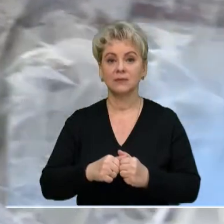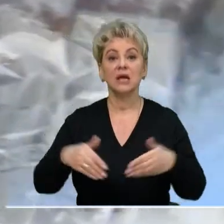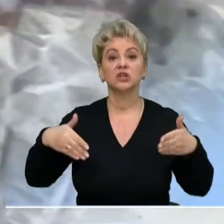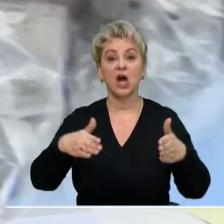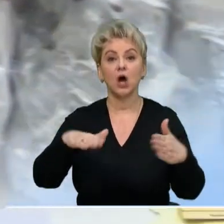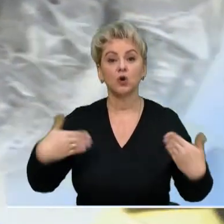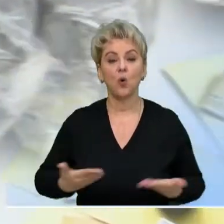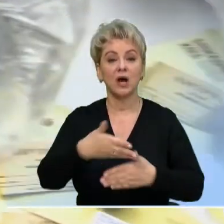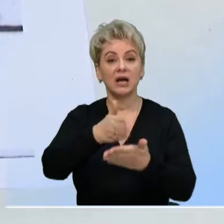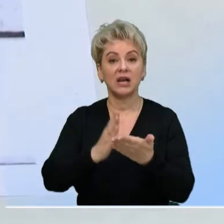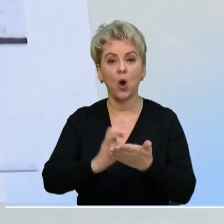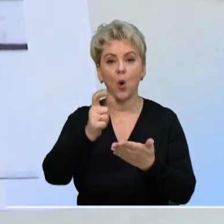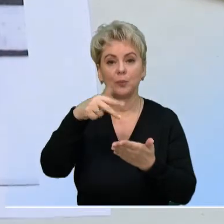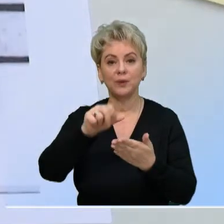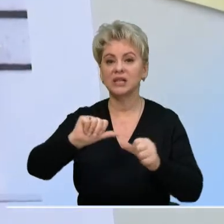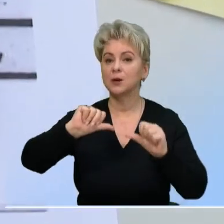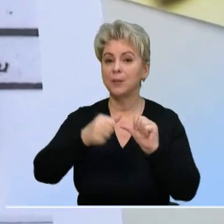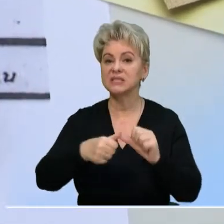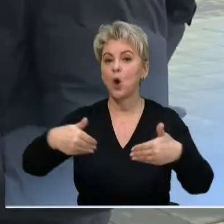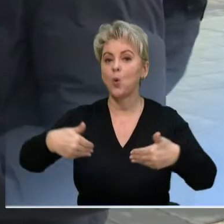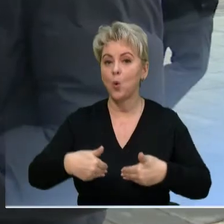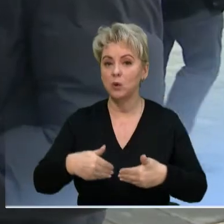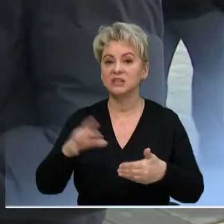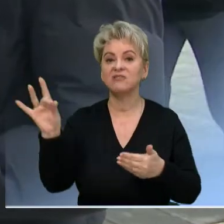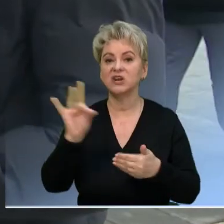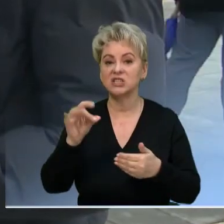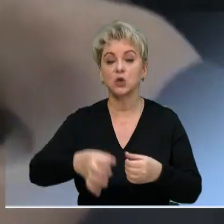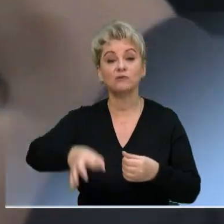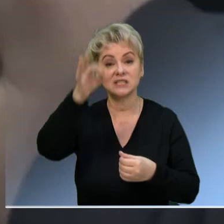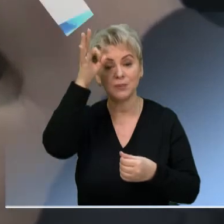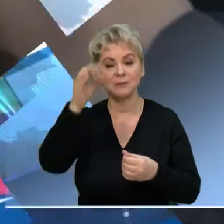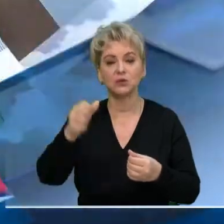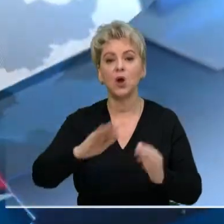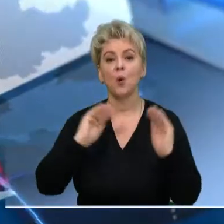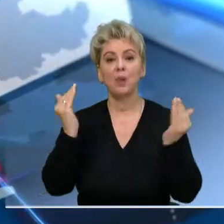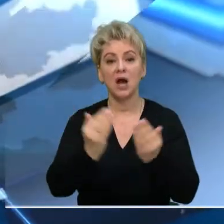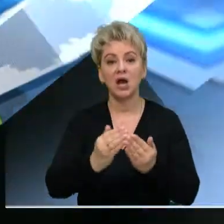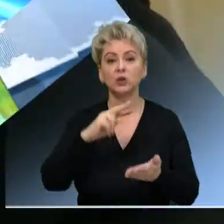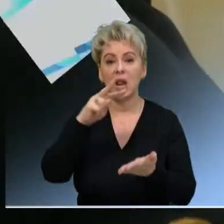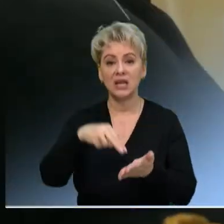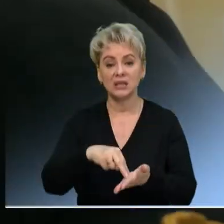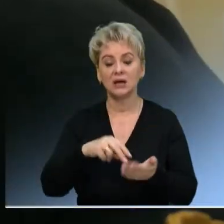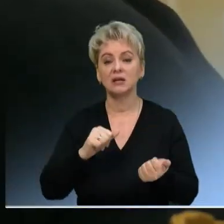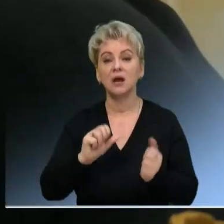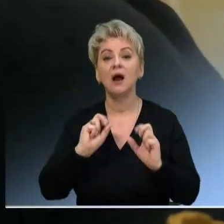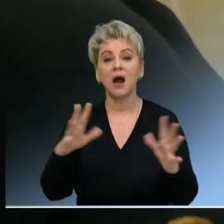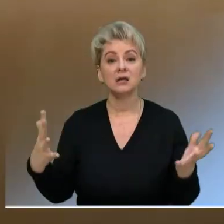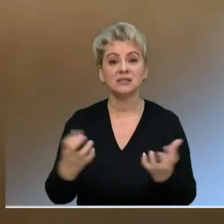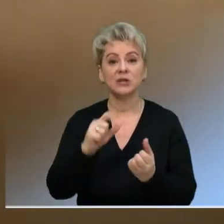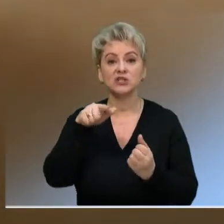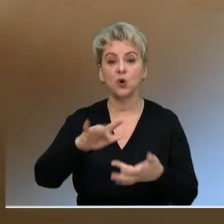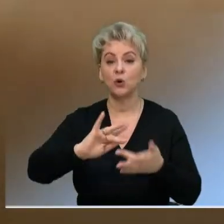Дорога жизни, хлеб из опилок и постоянный голод. В донской столице вспоминают блокаду Ленинграда. Как спастись